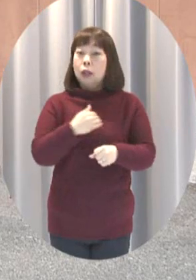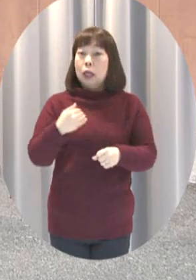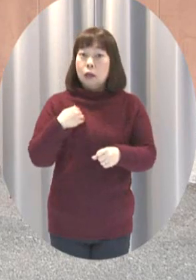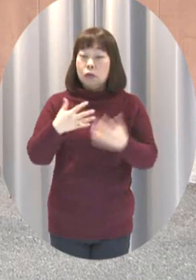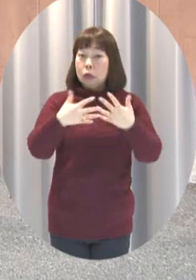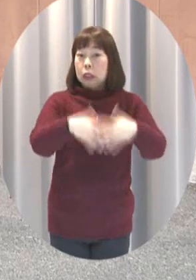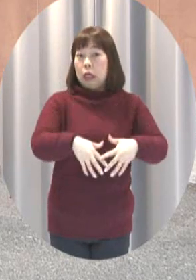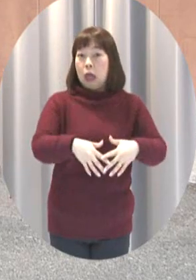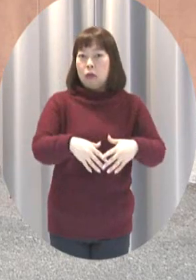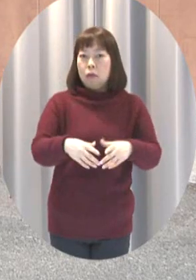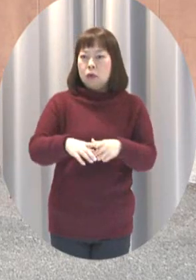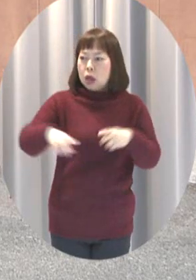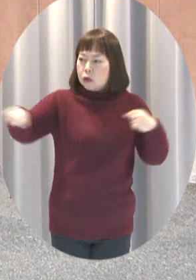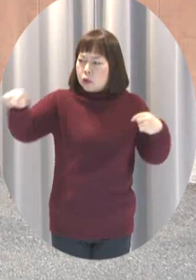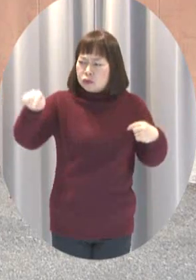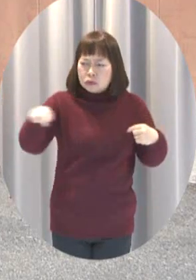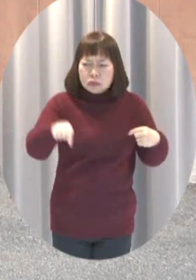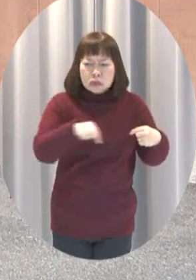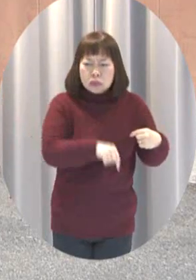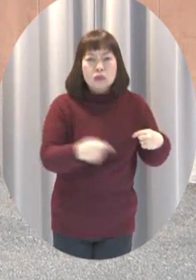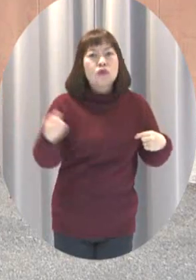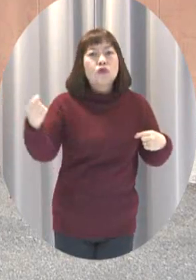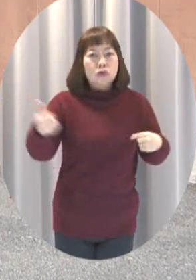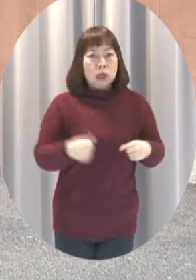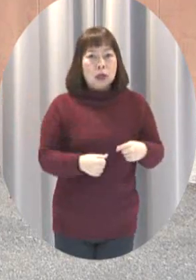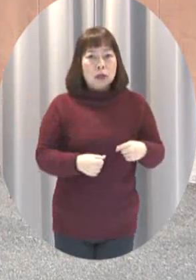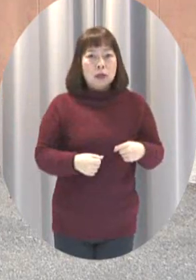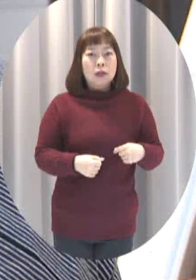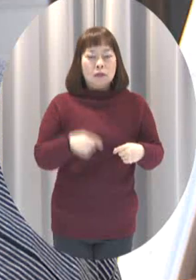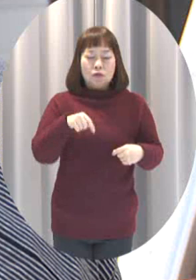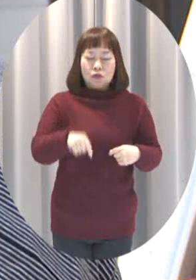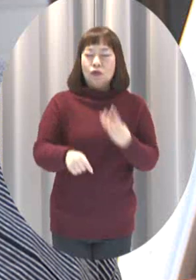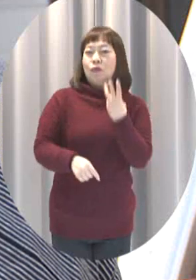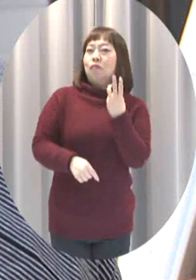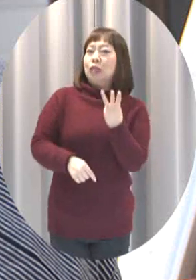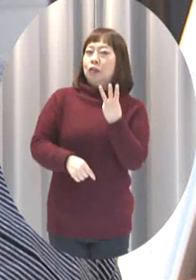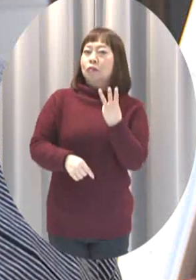して、生産性を高めました。